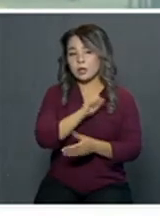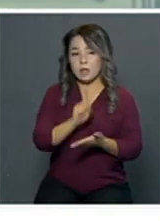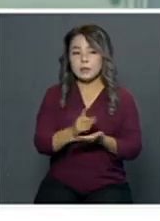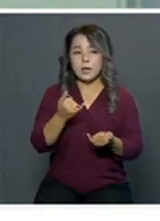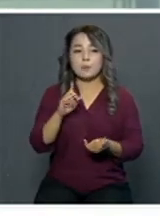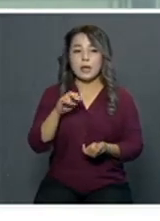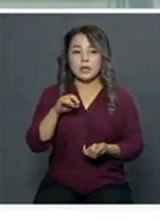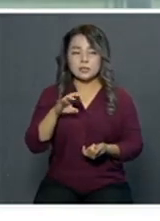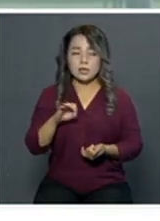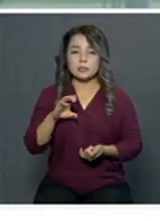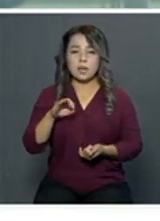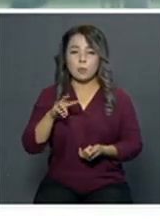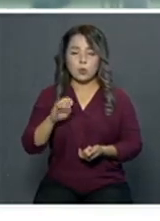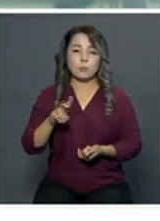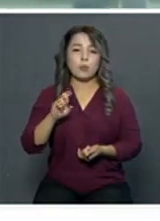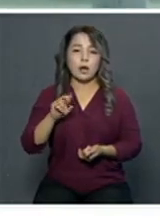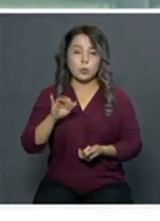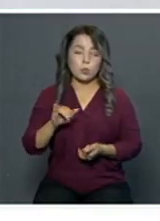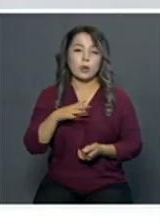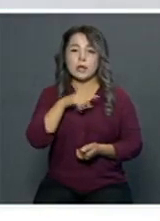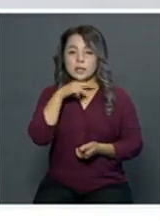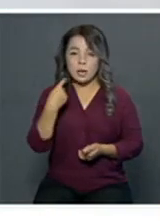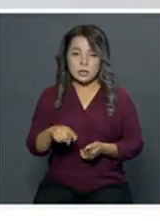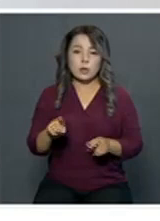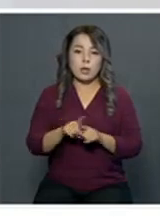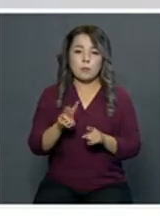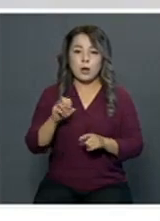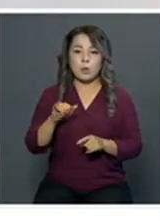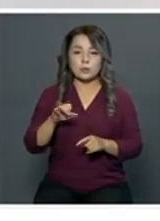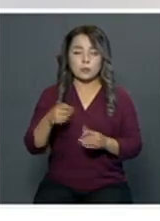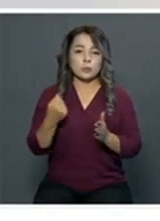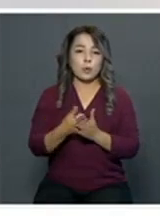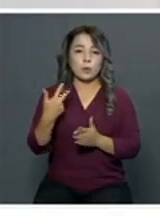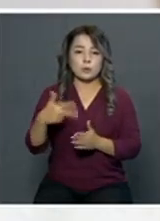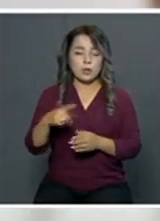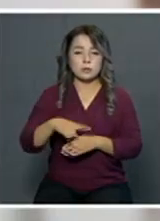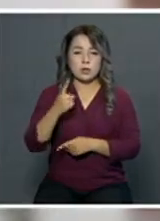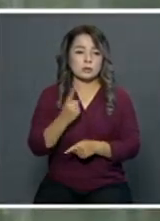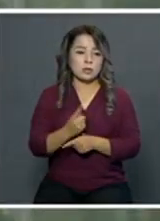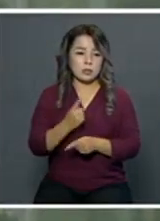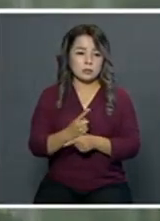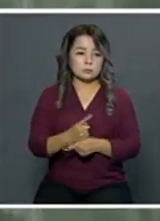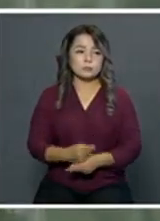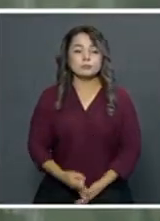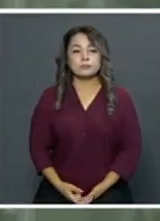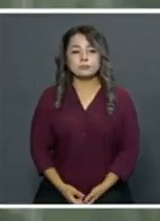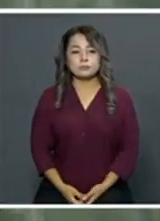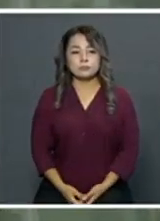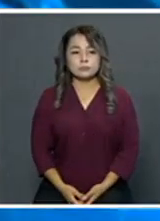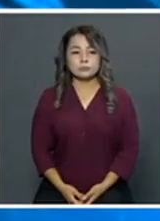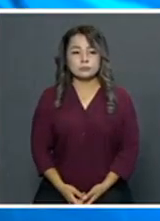Тбилиси, Баку, Стамбулға және Ресейдің тағы бірнеше қаласына маусымның 30-ына дейін ұшақ ұшпайды.